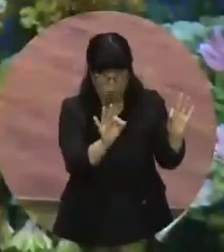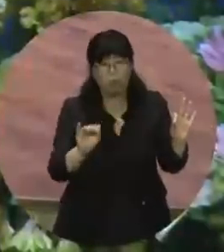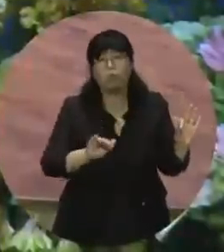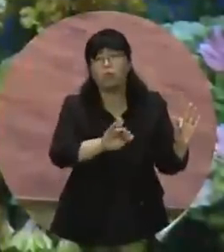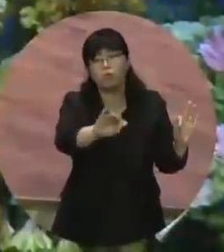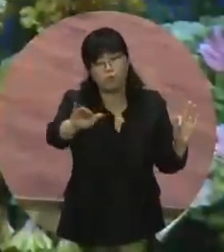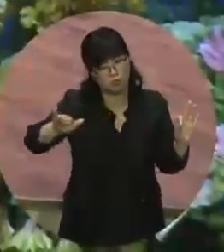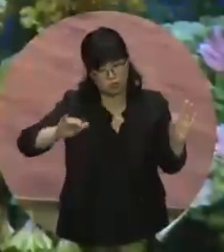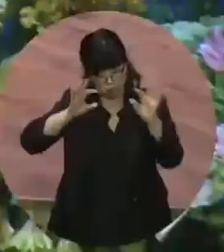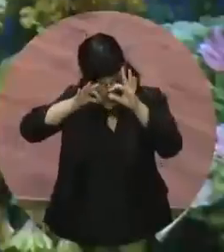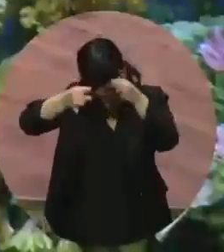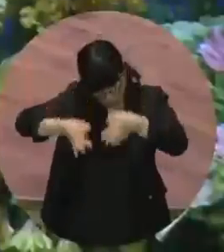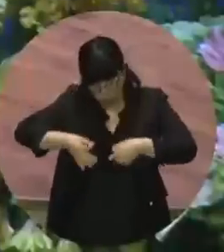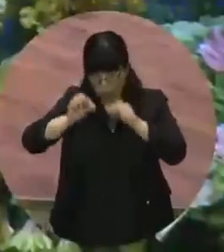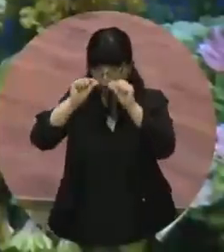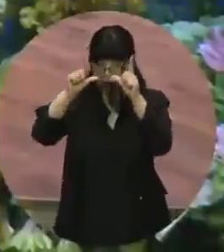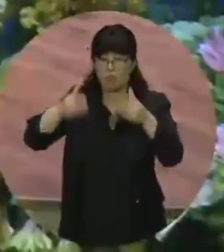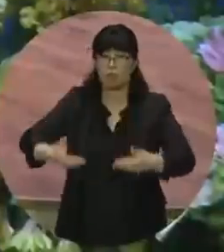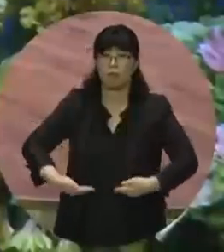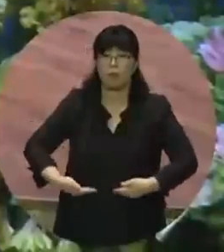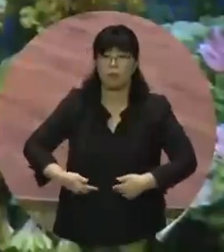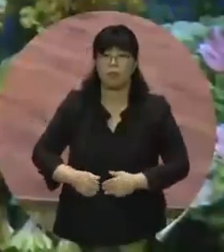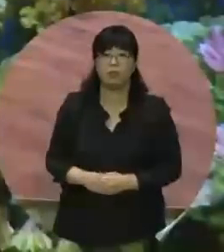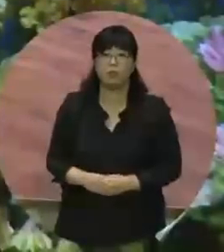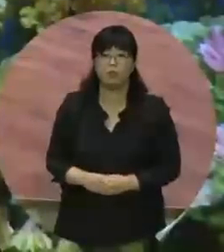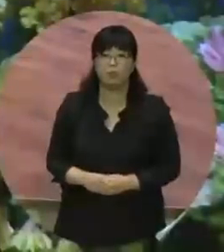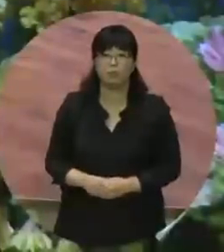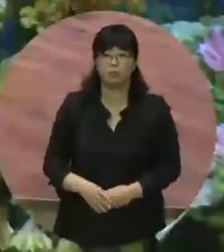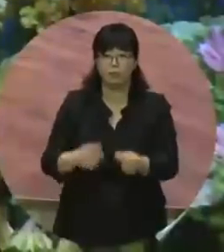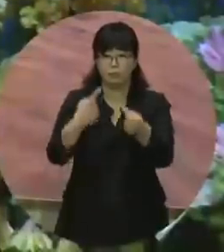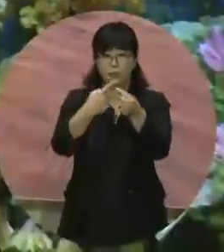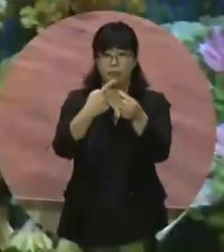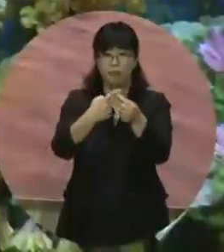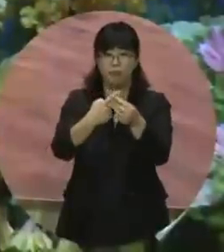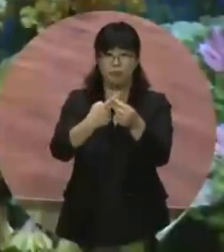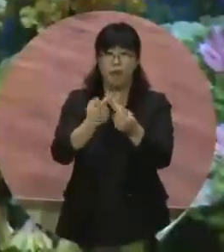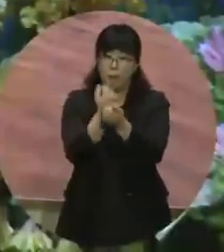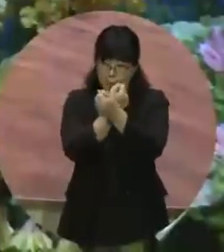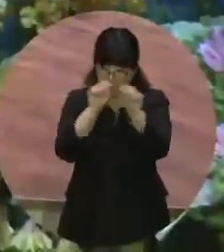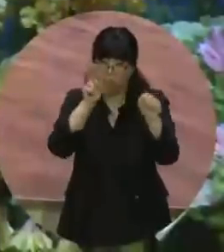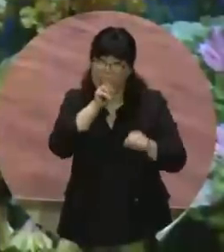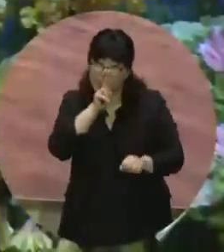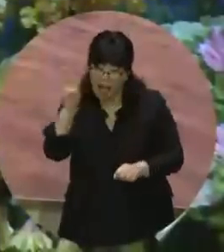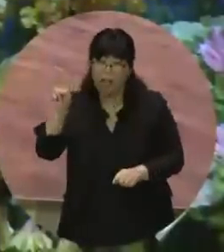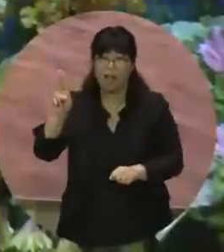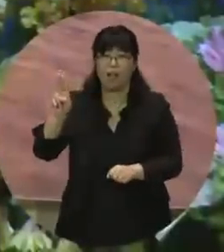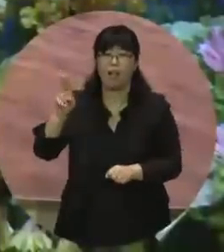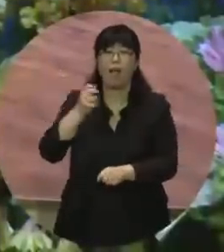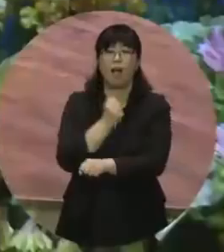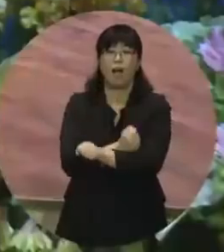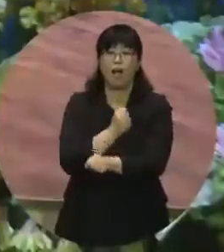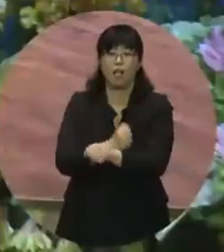축복합니다. 그럼 첫째로 벗어나야 할 육신주의 삶이에요.